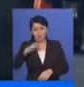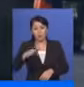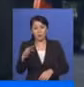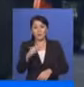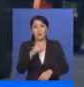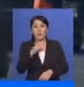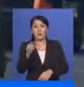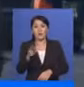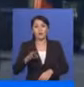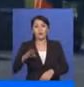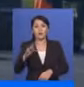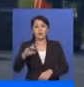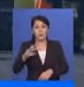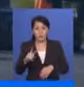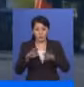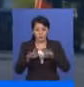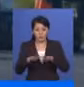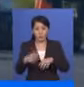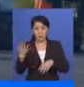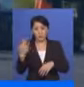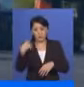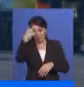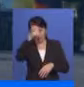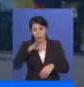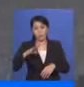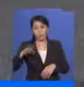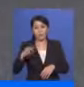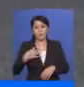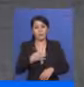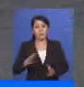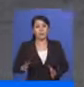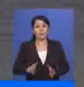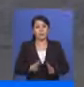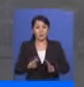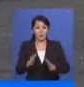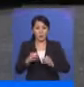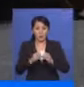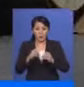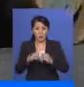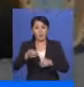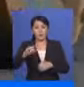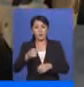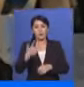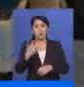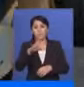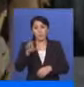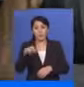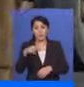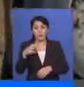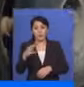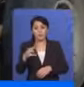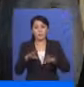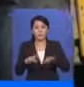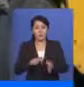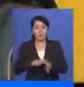Қостанай облыстарынан кейін 3-ші орында. Былтыр облыстағы республикалық маңызы бар тас жолдар 11,3 миллиард теңгеге жөнделсе,